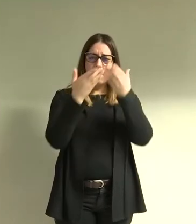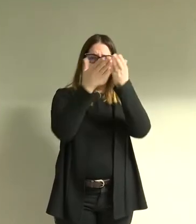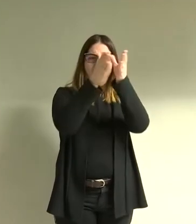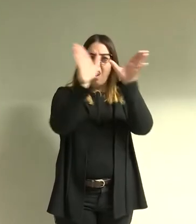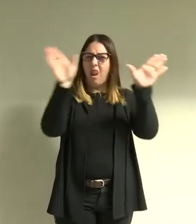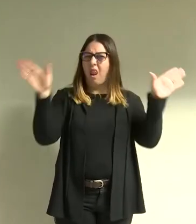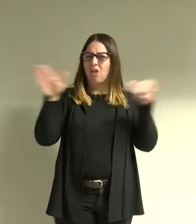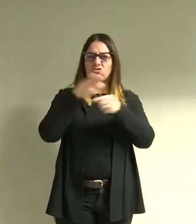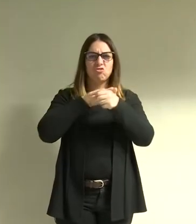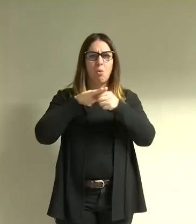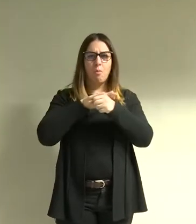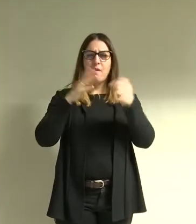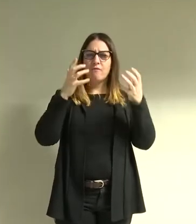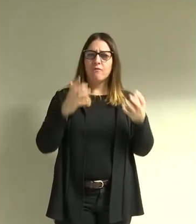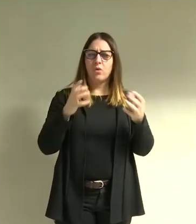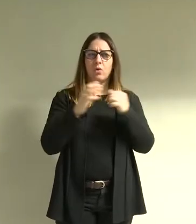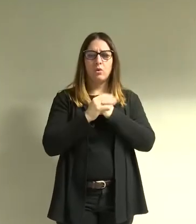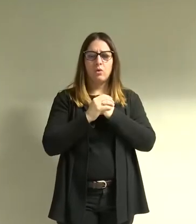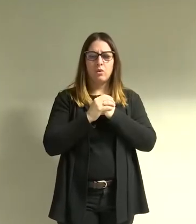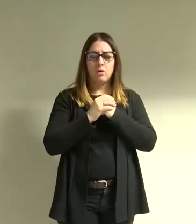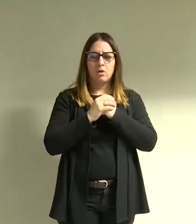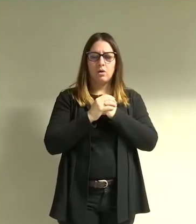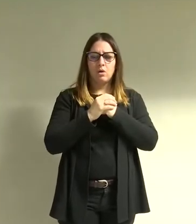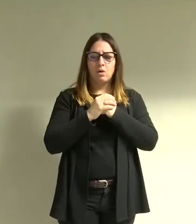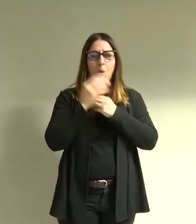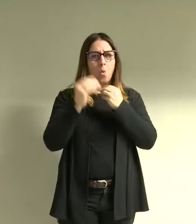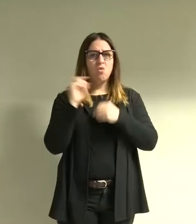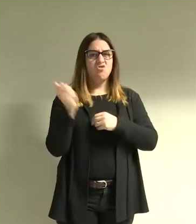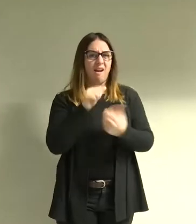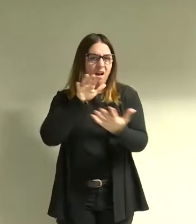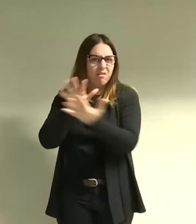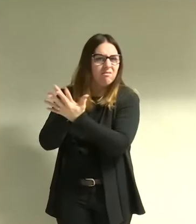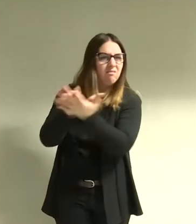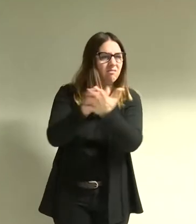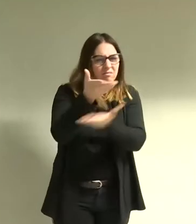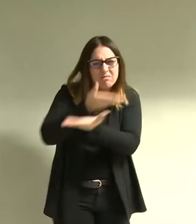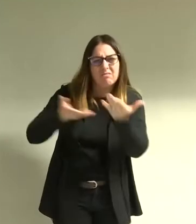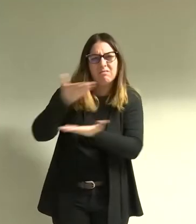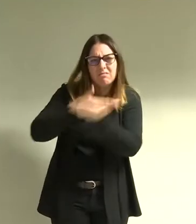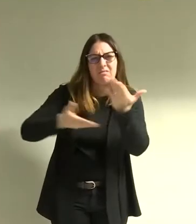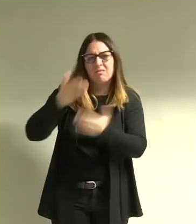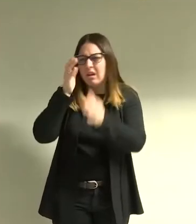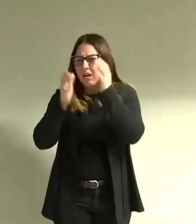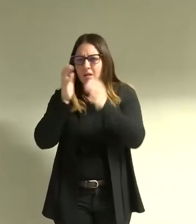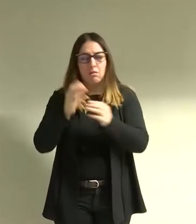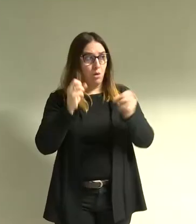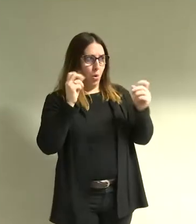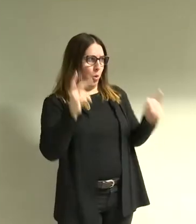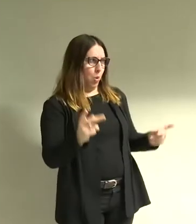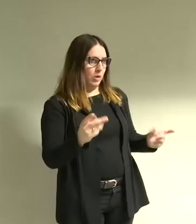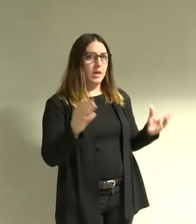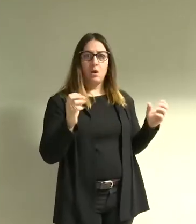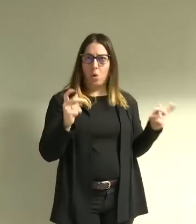et la possibilité de consulter tout le monde ok très bien mais pourquoi vous